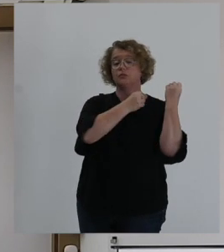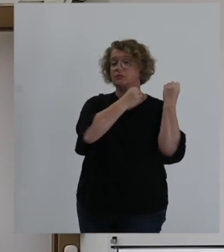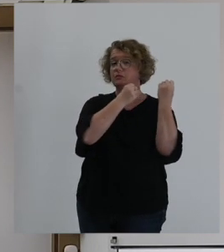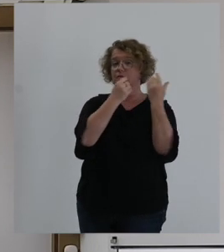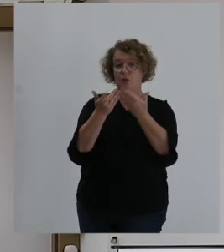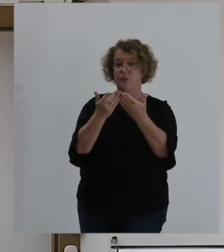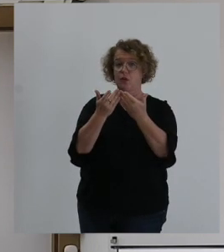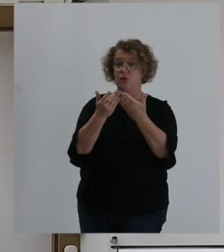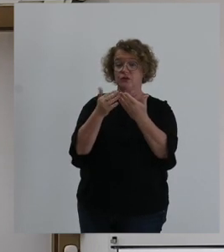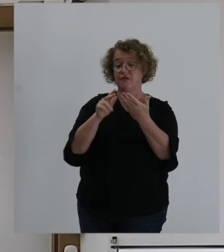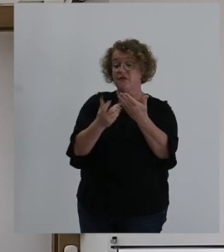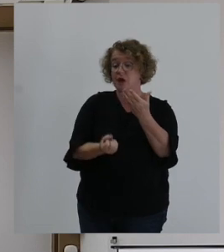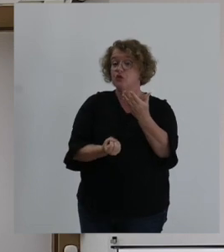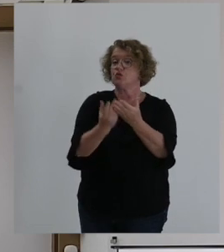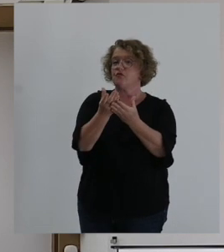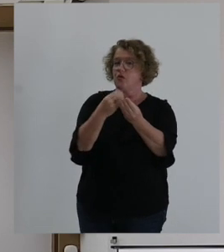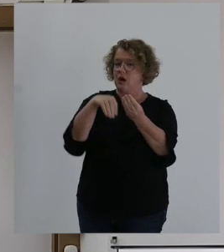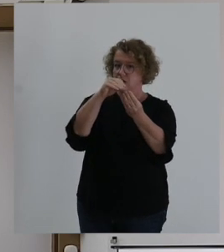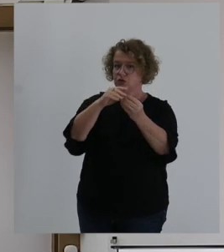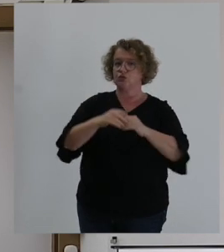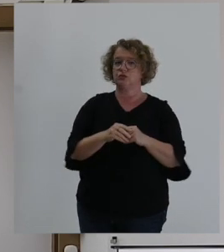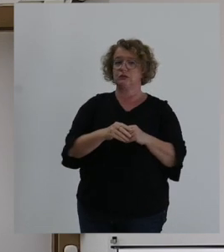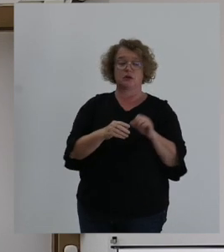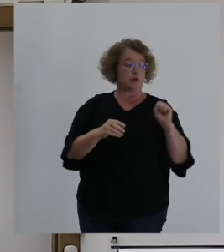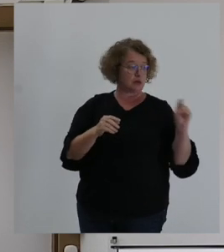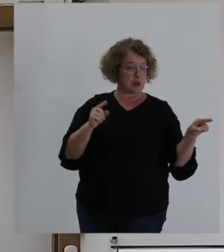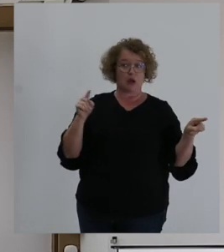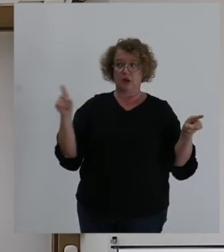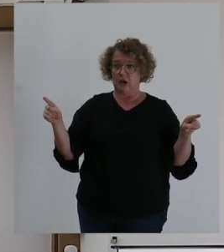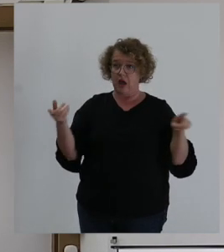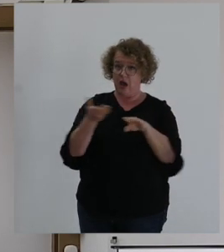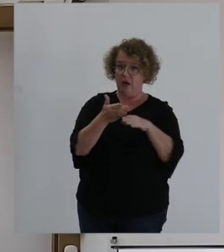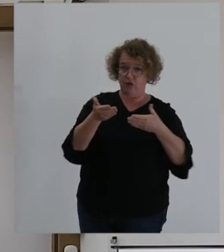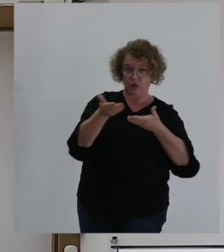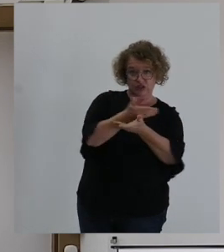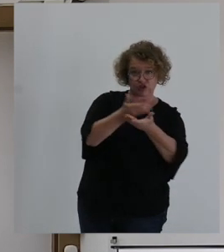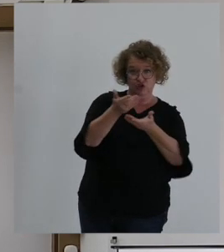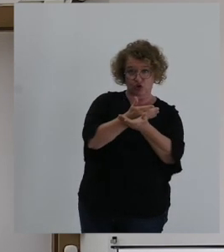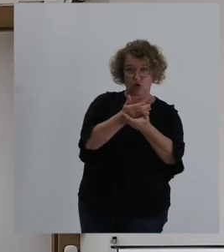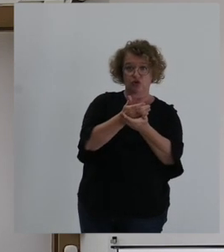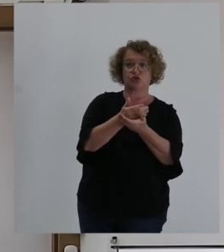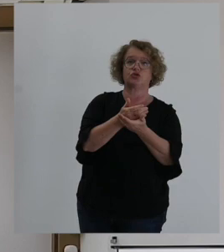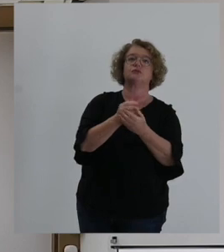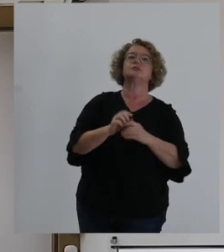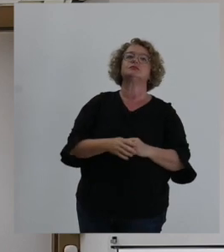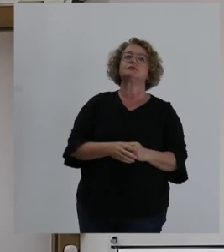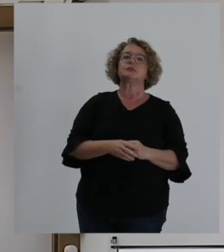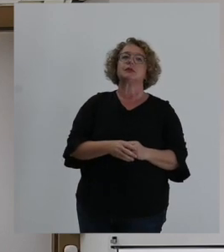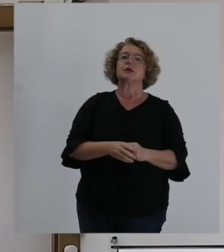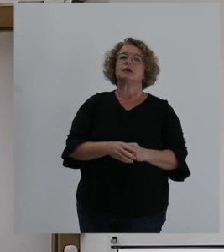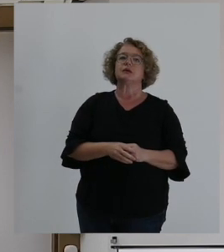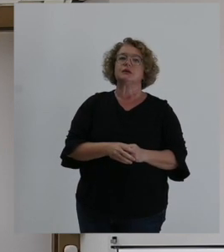être renouvelée. Vous souhaitez, les deux équipes souhaitent la mener en concertation. Je crois que